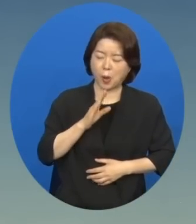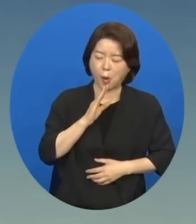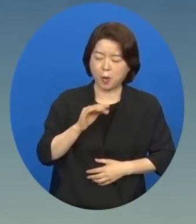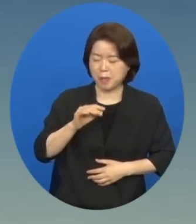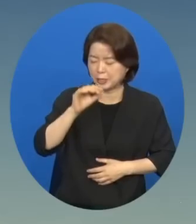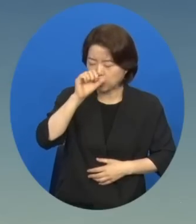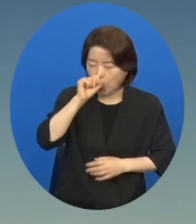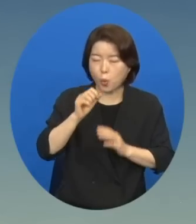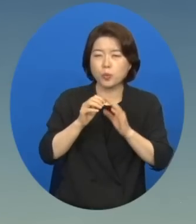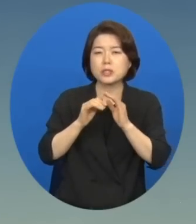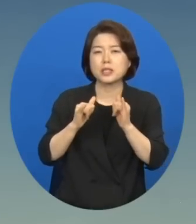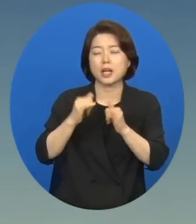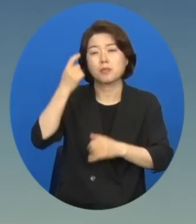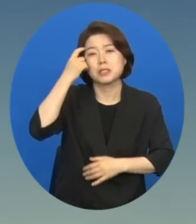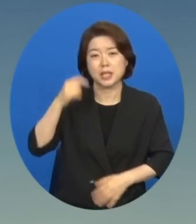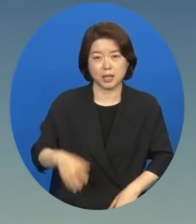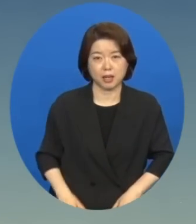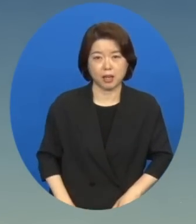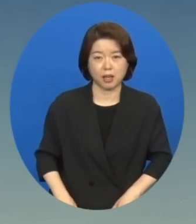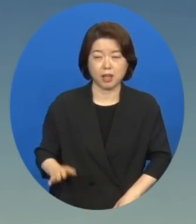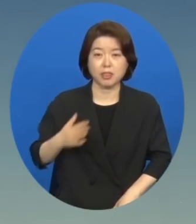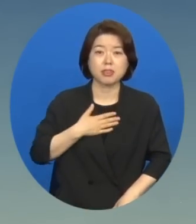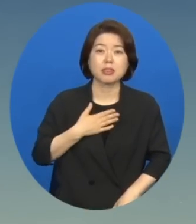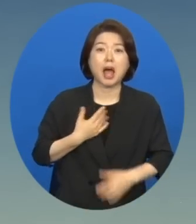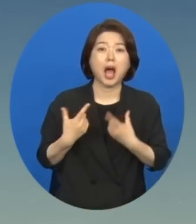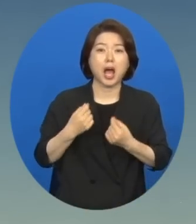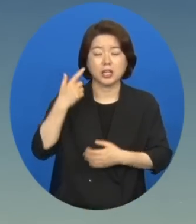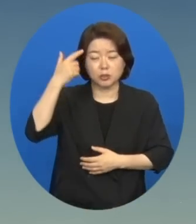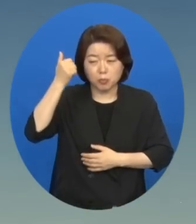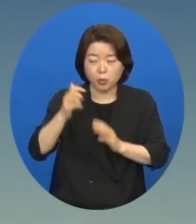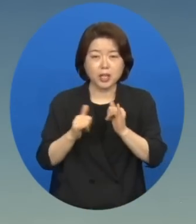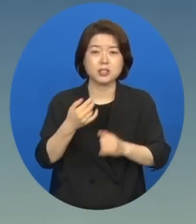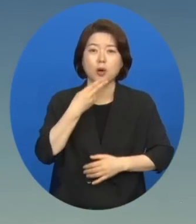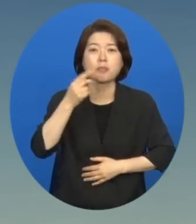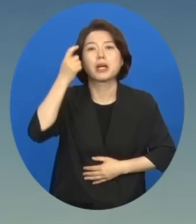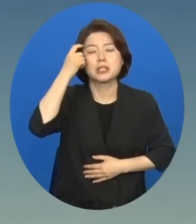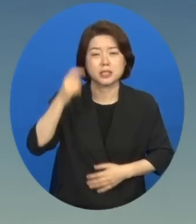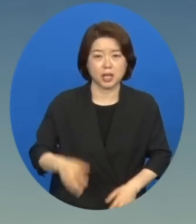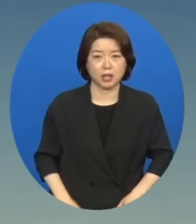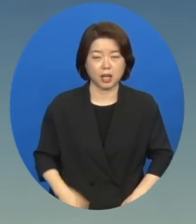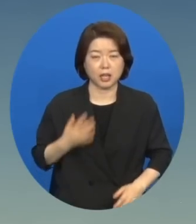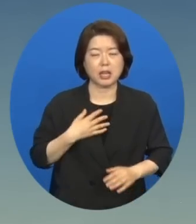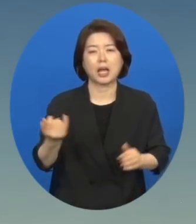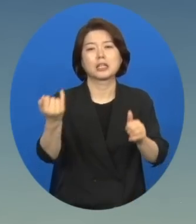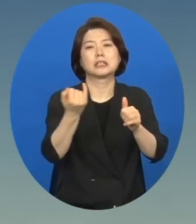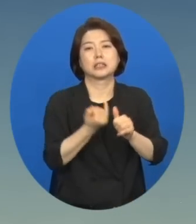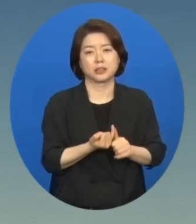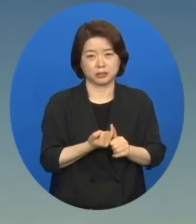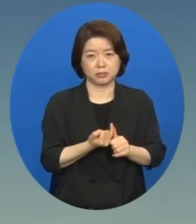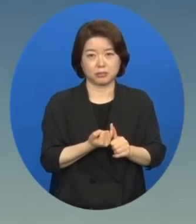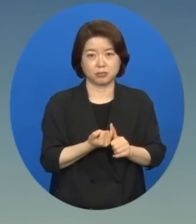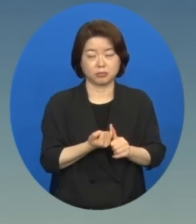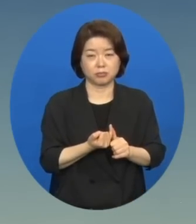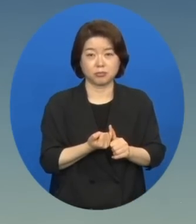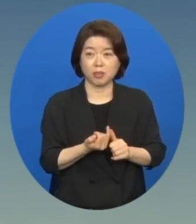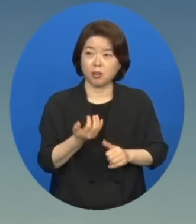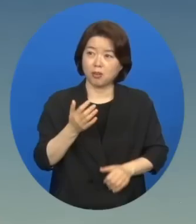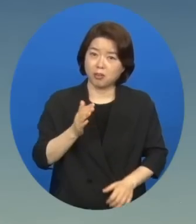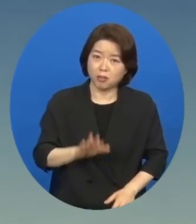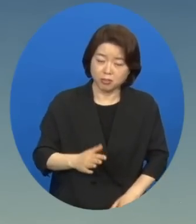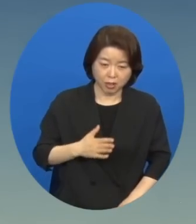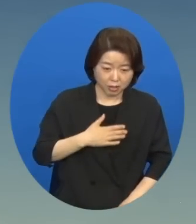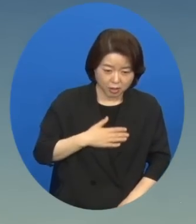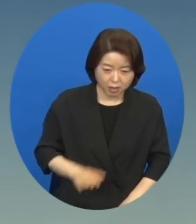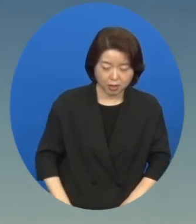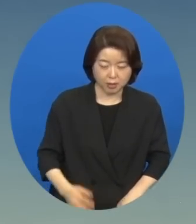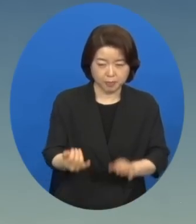알았고 이런 목회자는 없다고 생각하면서 저에게 시집 온 거니까. 그런데